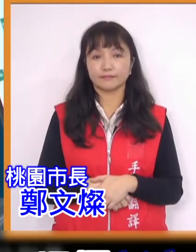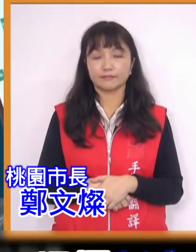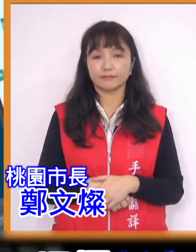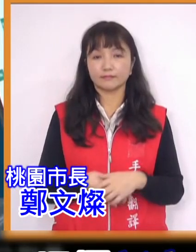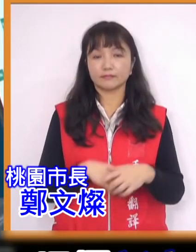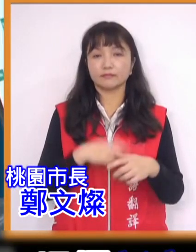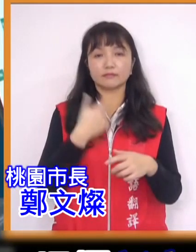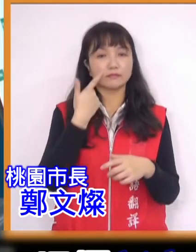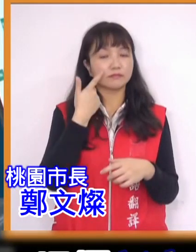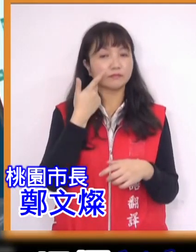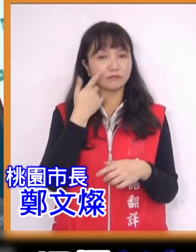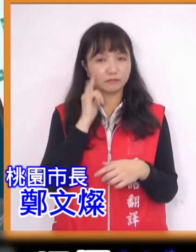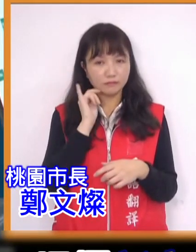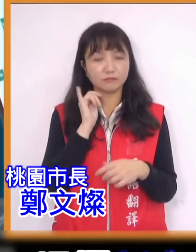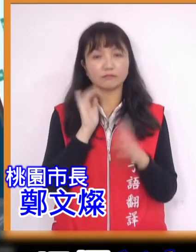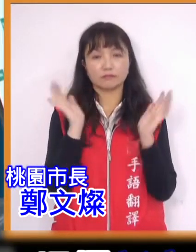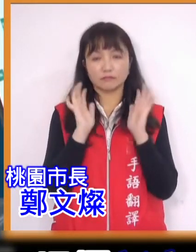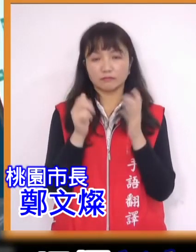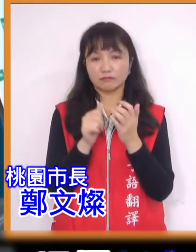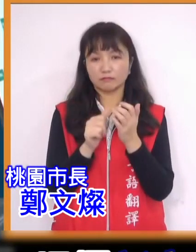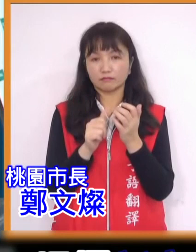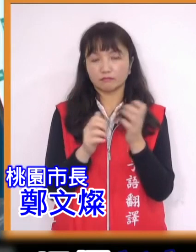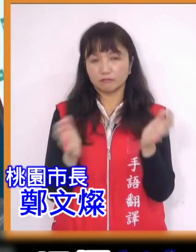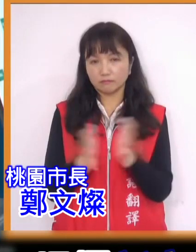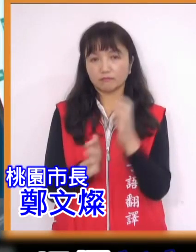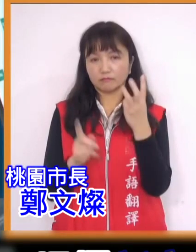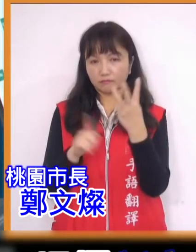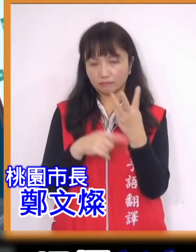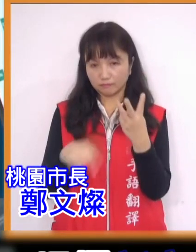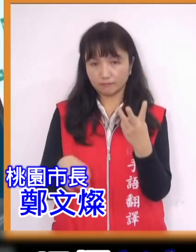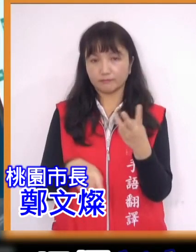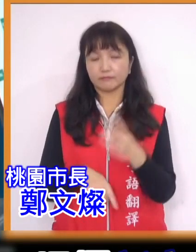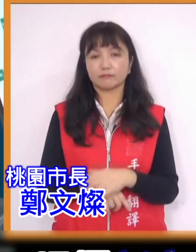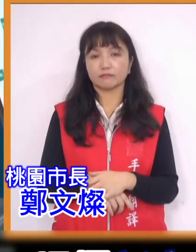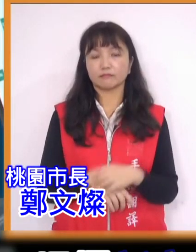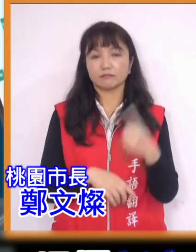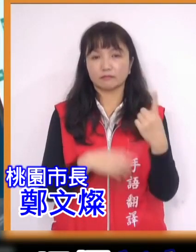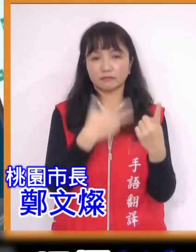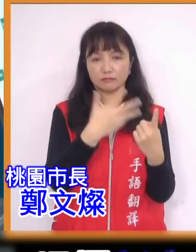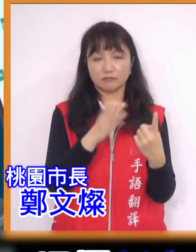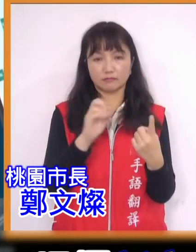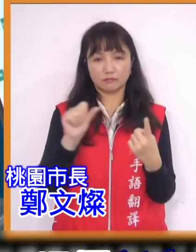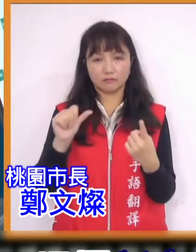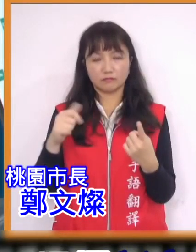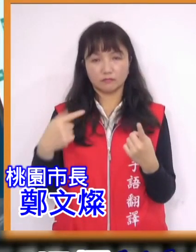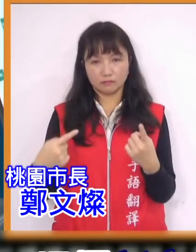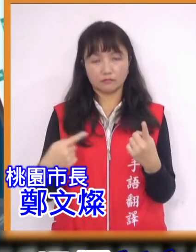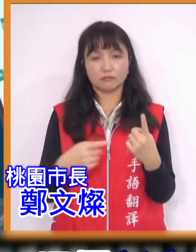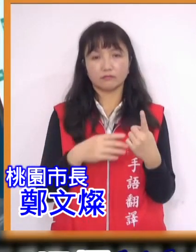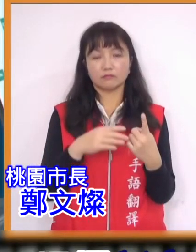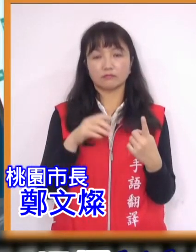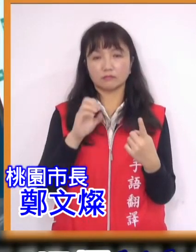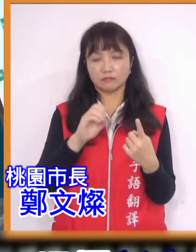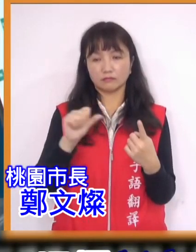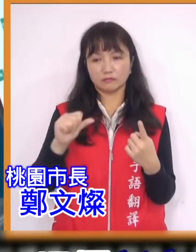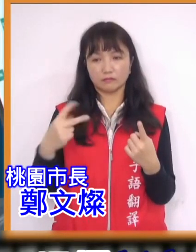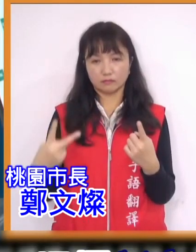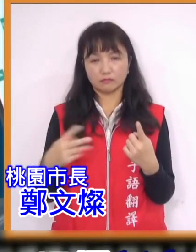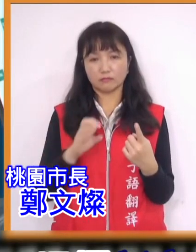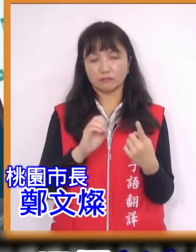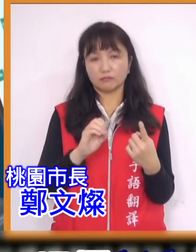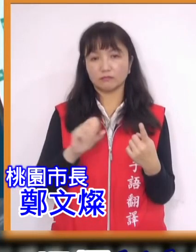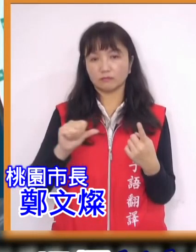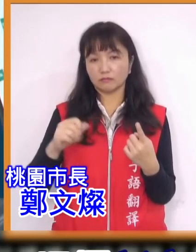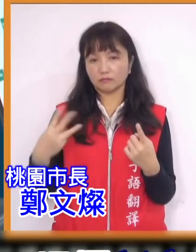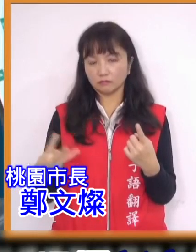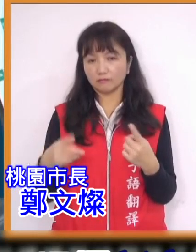爸爸妈妈跟这个孩子，那么这里面有18051、18052、18053三